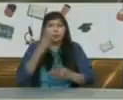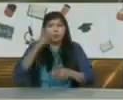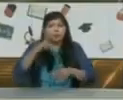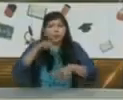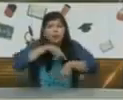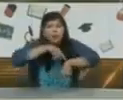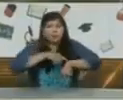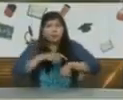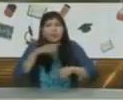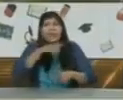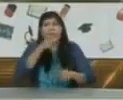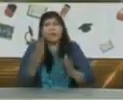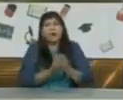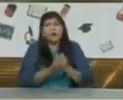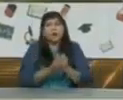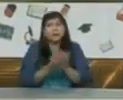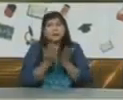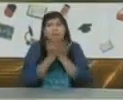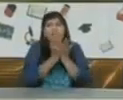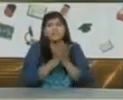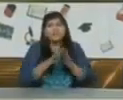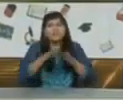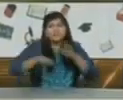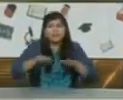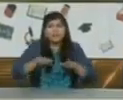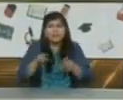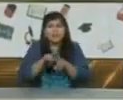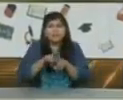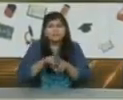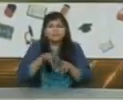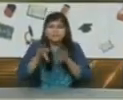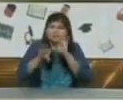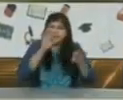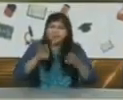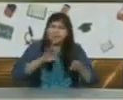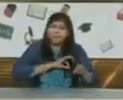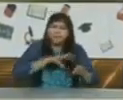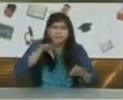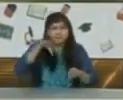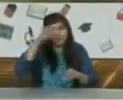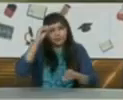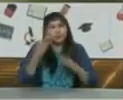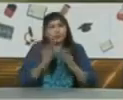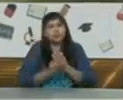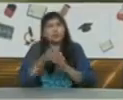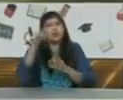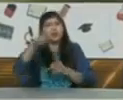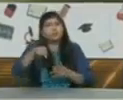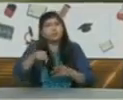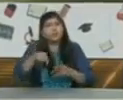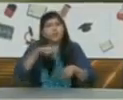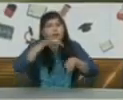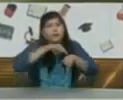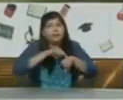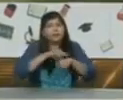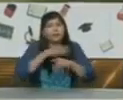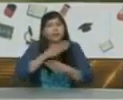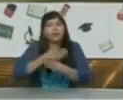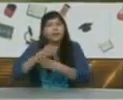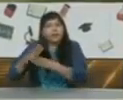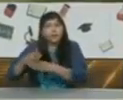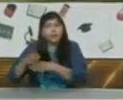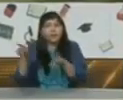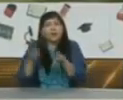में हर सब्जेक्ट को समान भाव से पढ़िए। अपने समय को इक्वल